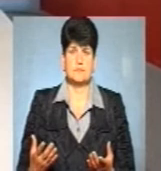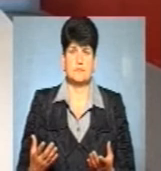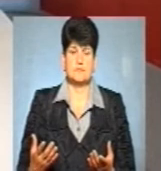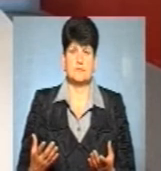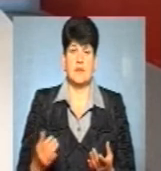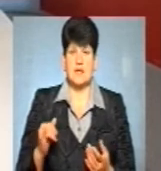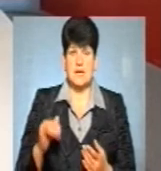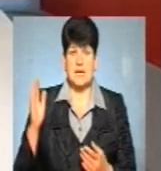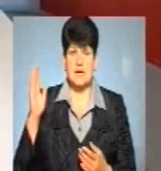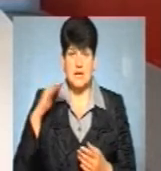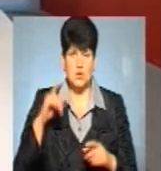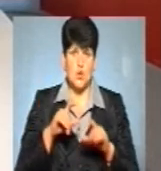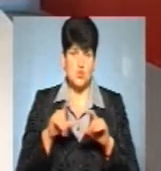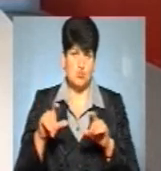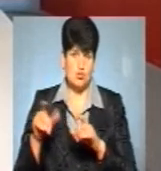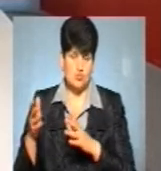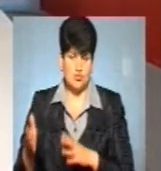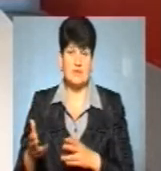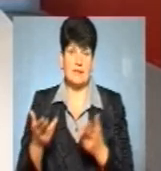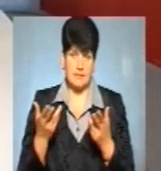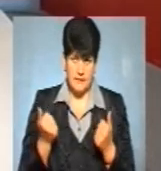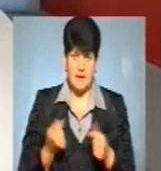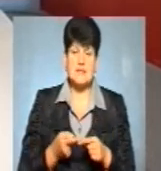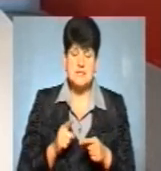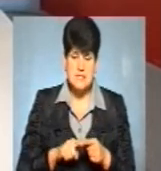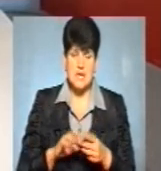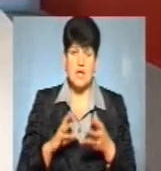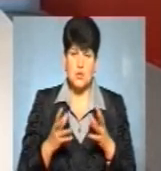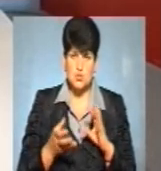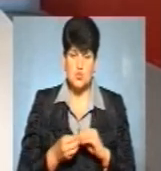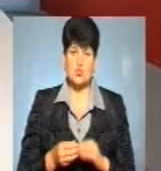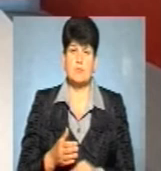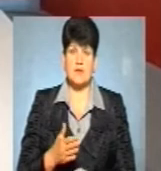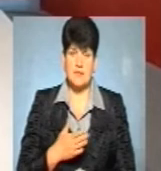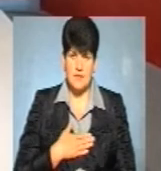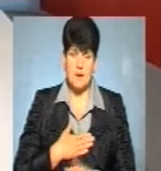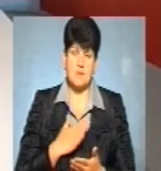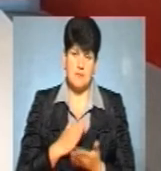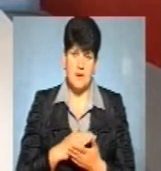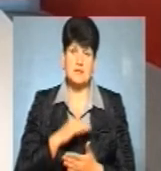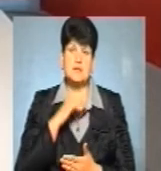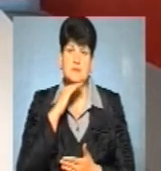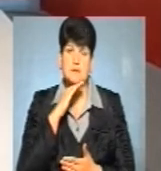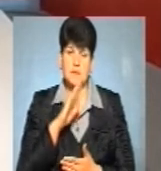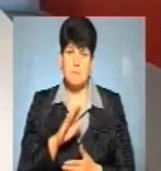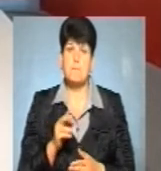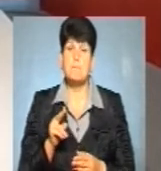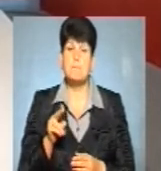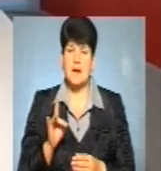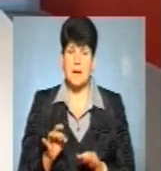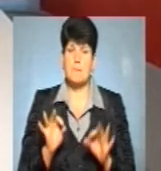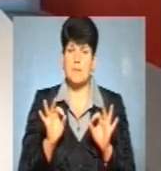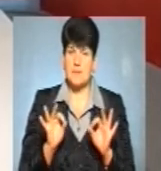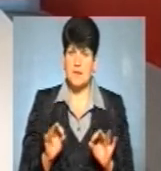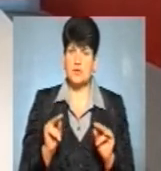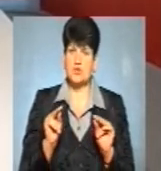ті самі гідроспоруди. Так, цієї суми нам мало би бути достатньо при раціональному і